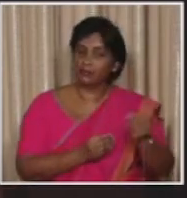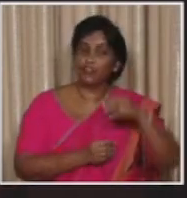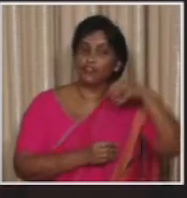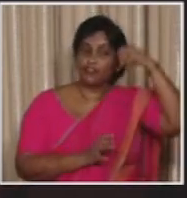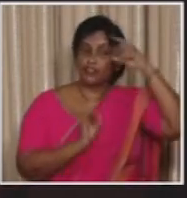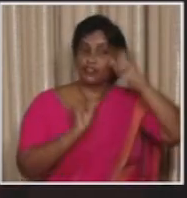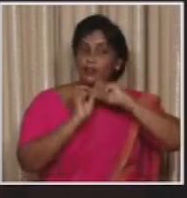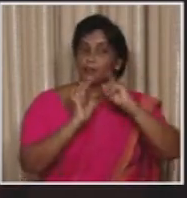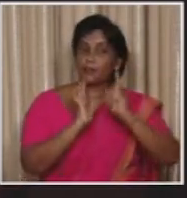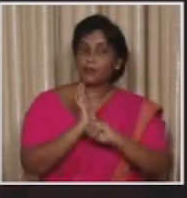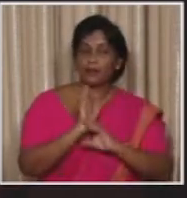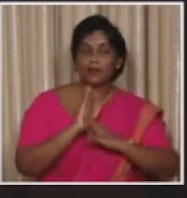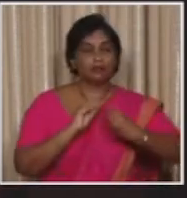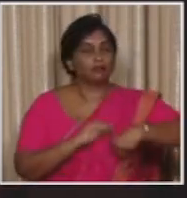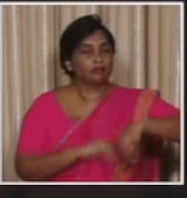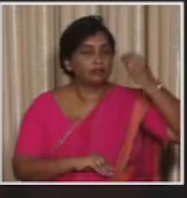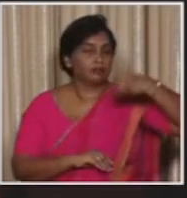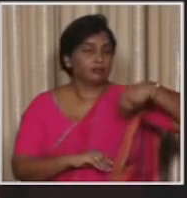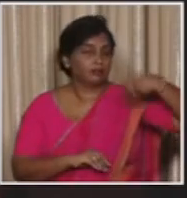බිල වැඩි කර කර,